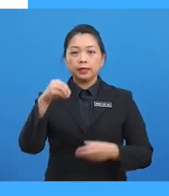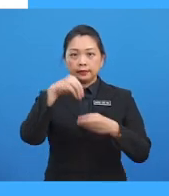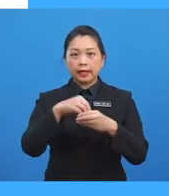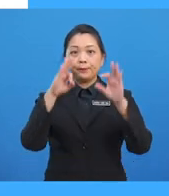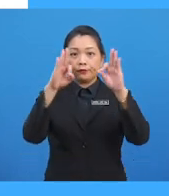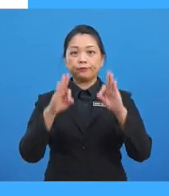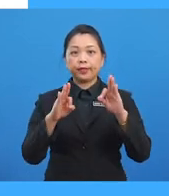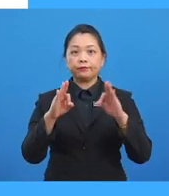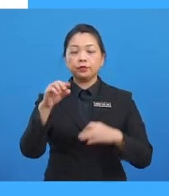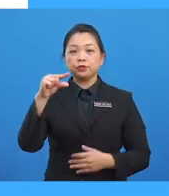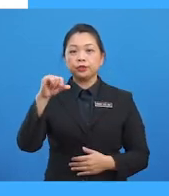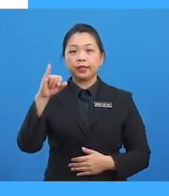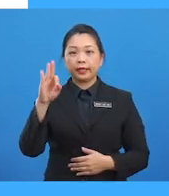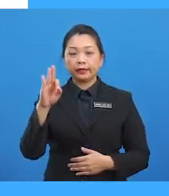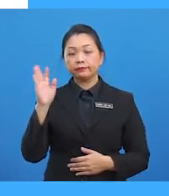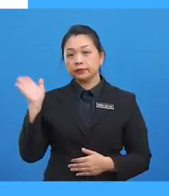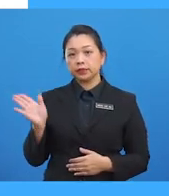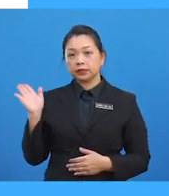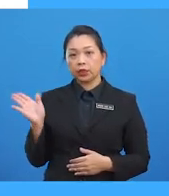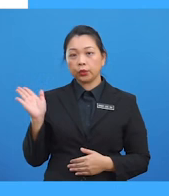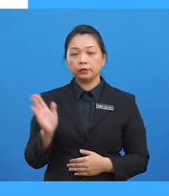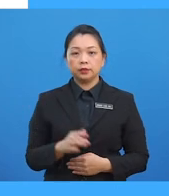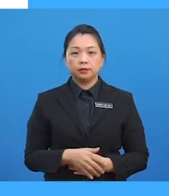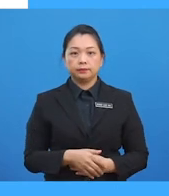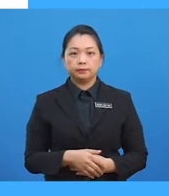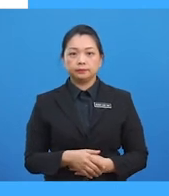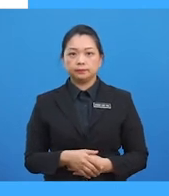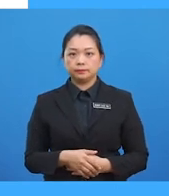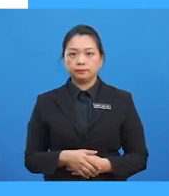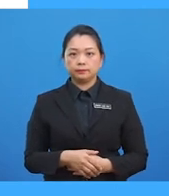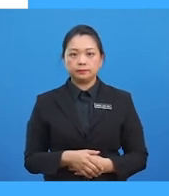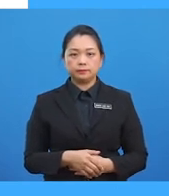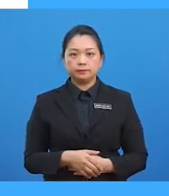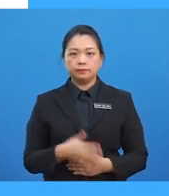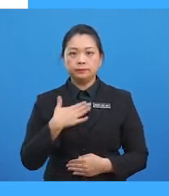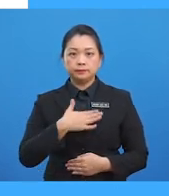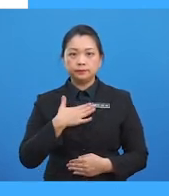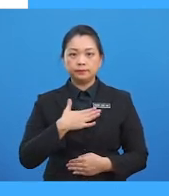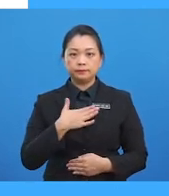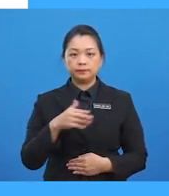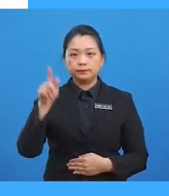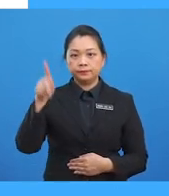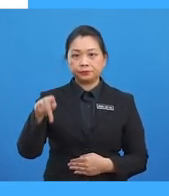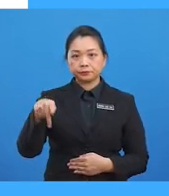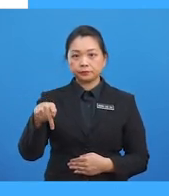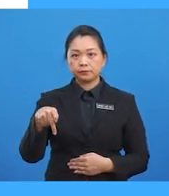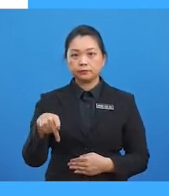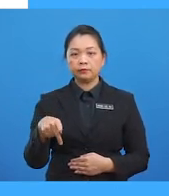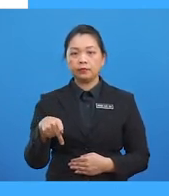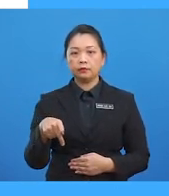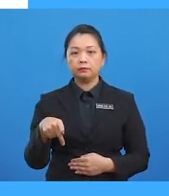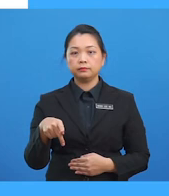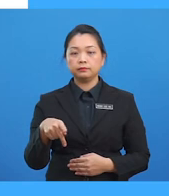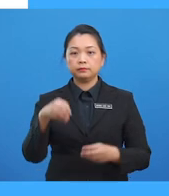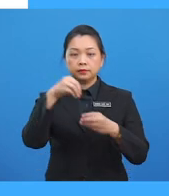GIF, TIFF, PDF atau DOC. Kedua, sila pastikan bahawa representasi petunjuk